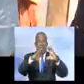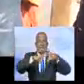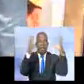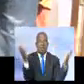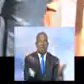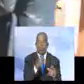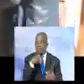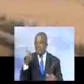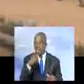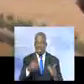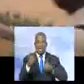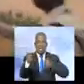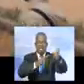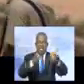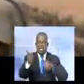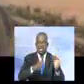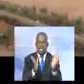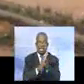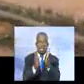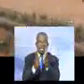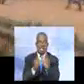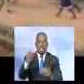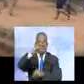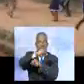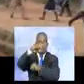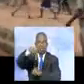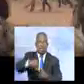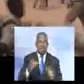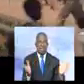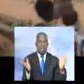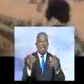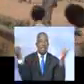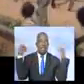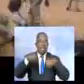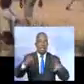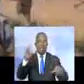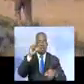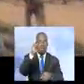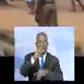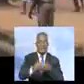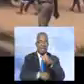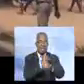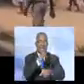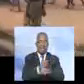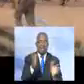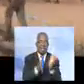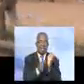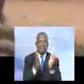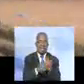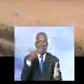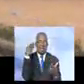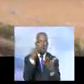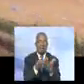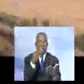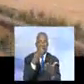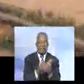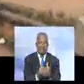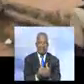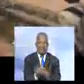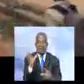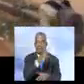des établissements scolaires, soutient que depuis 20 ans, l'État subventionne les COGES à hauteur de 9 milliards de francs